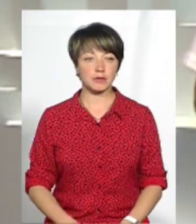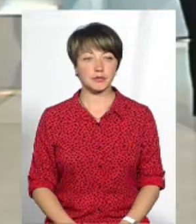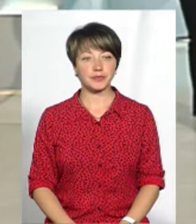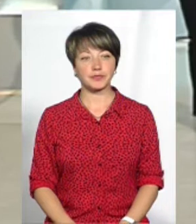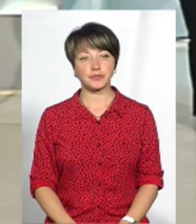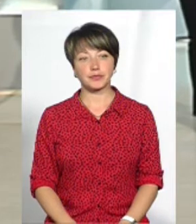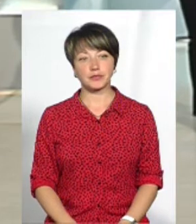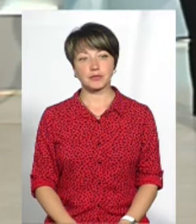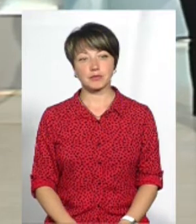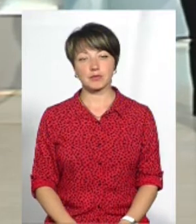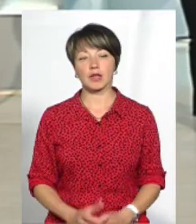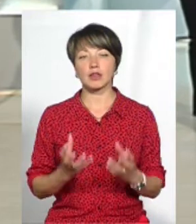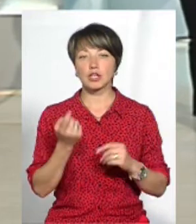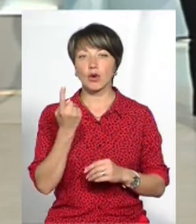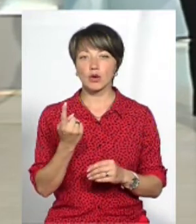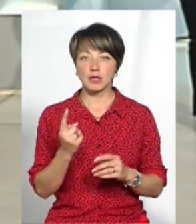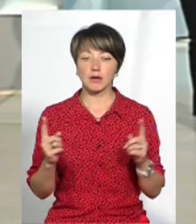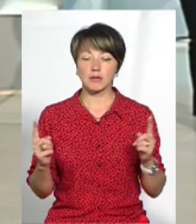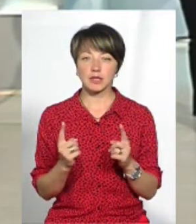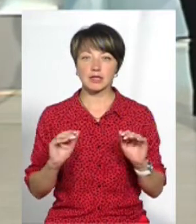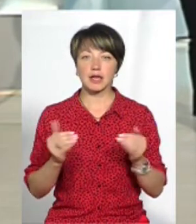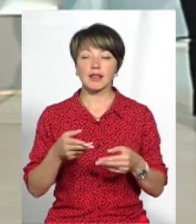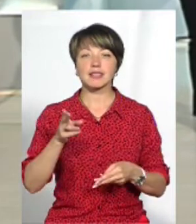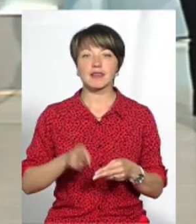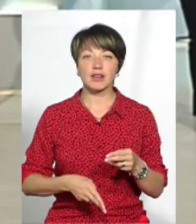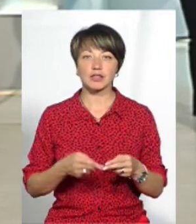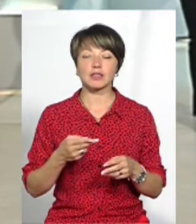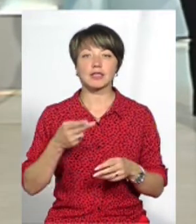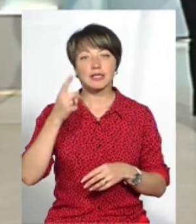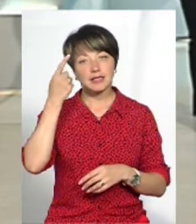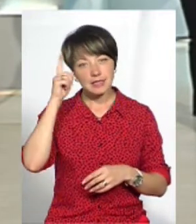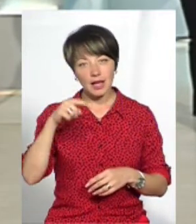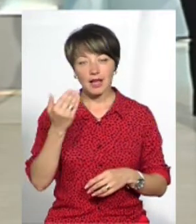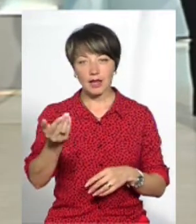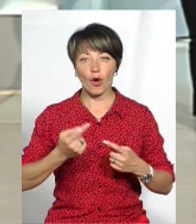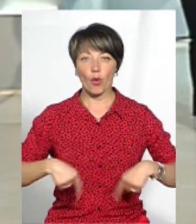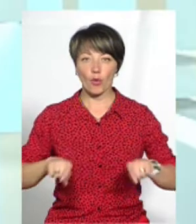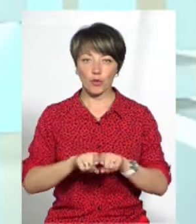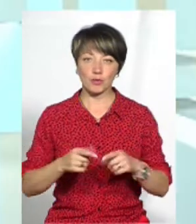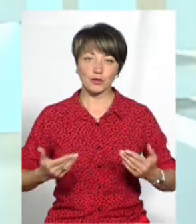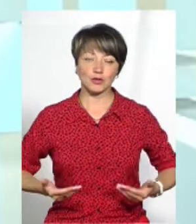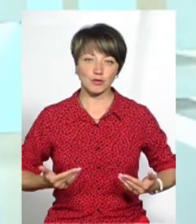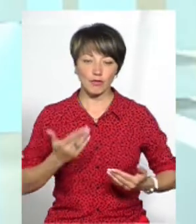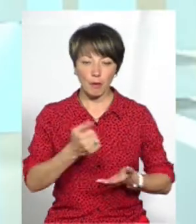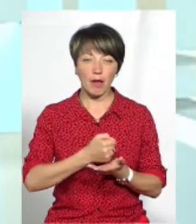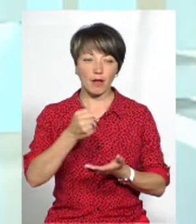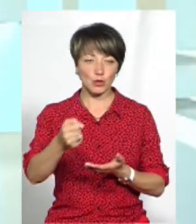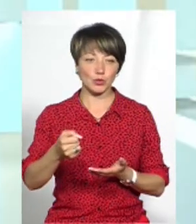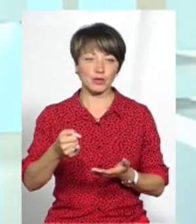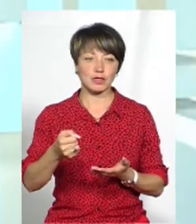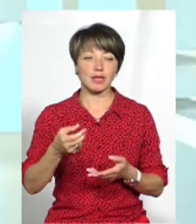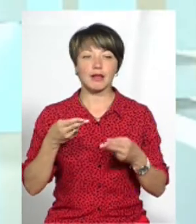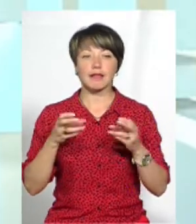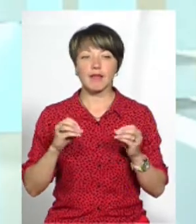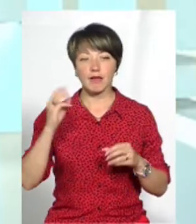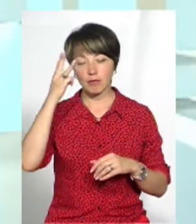вам. І ще одна порція бліців на завершення, цього разу на знання округу, по якому ви балотуєтесь. Де